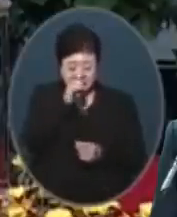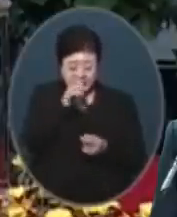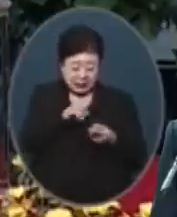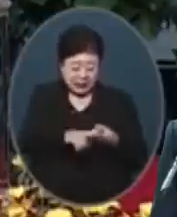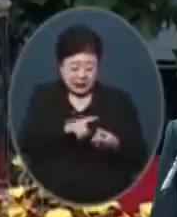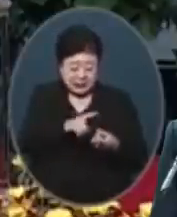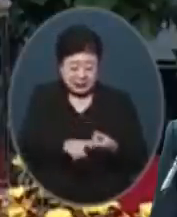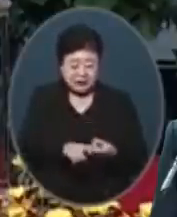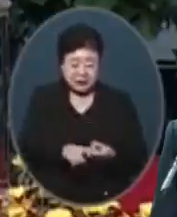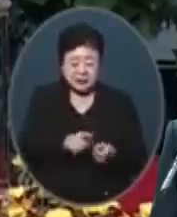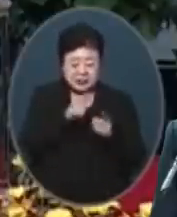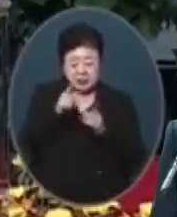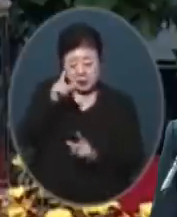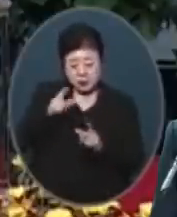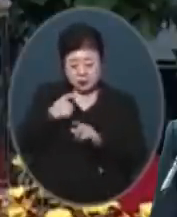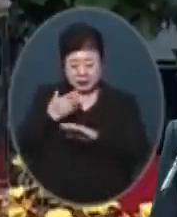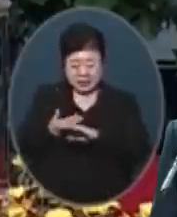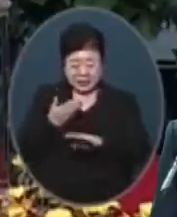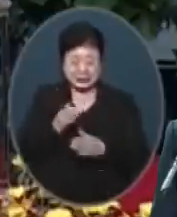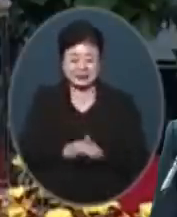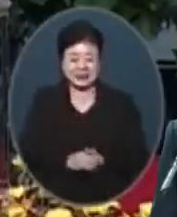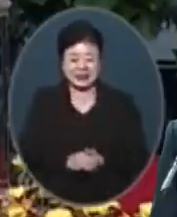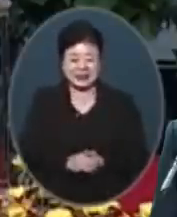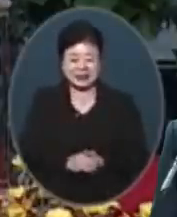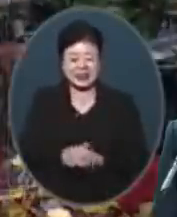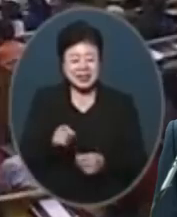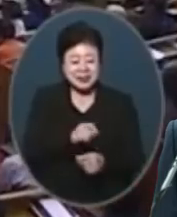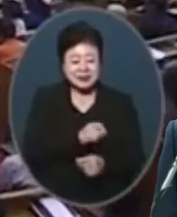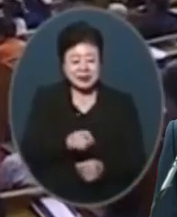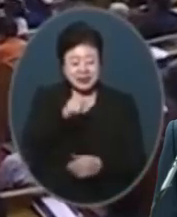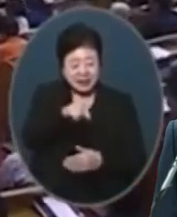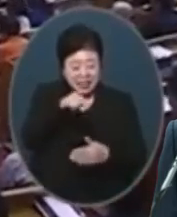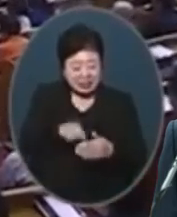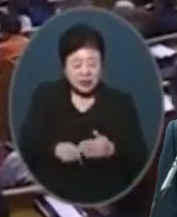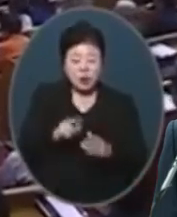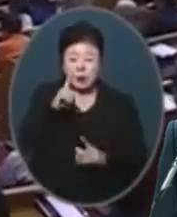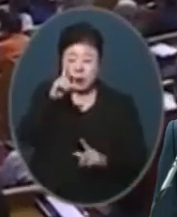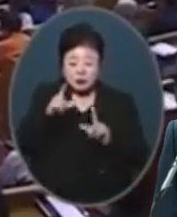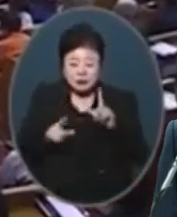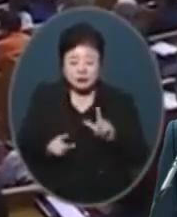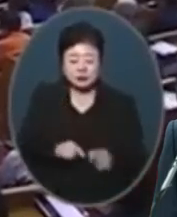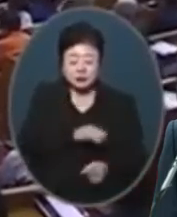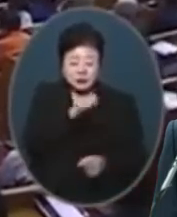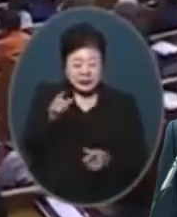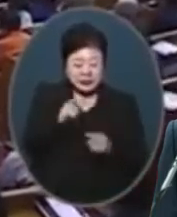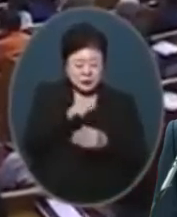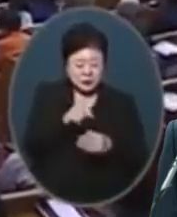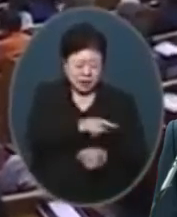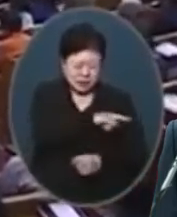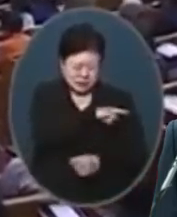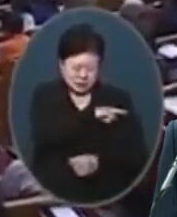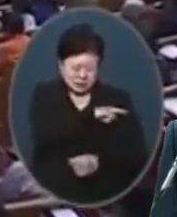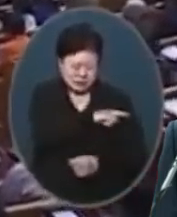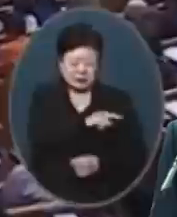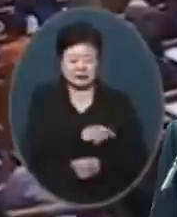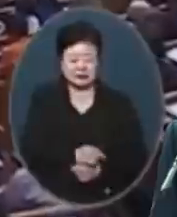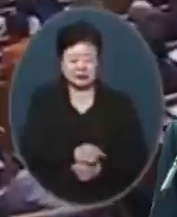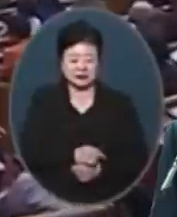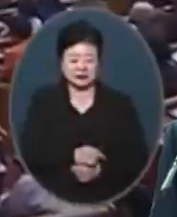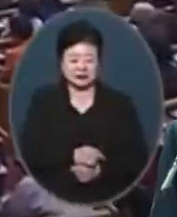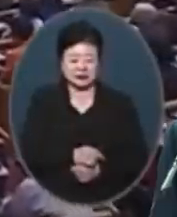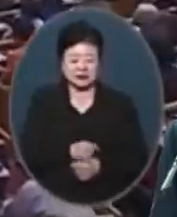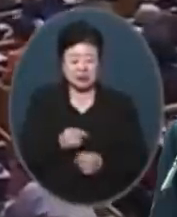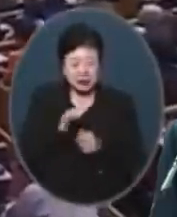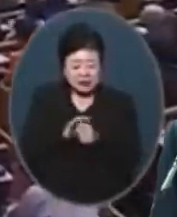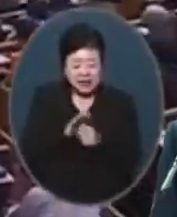따라 삶의 모습이 달라지는데 특히 내적인 자화상은 우리의 삶에 큰 영향을 미치고